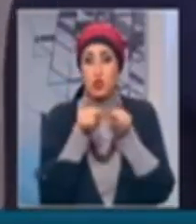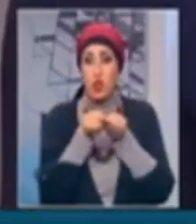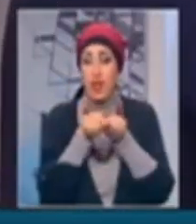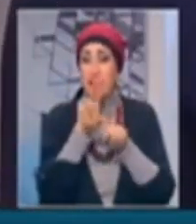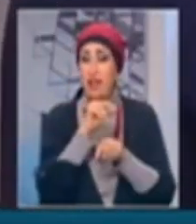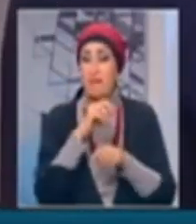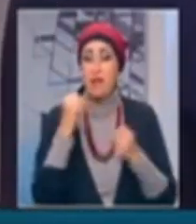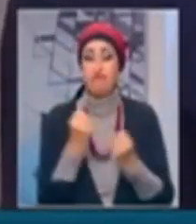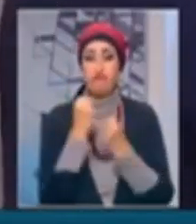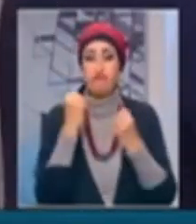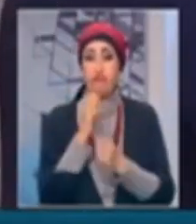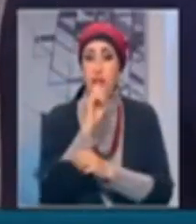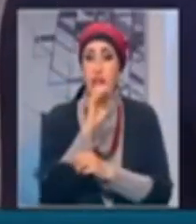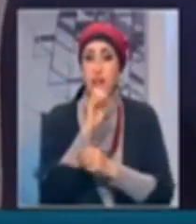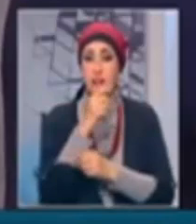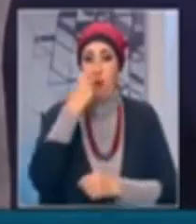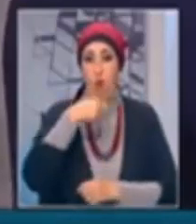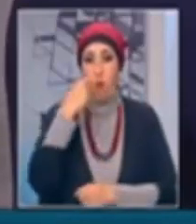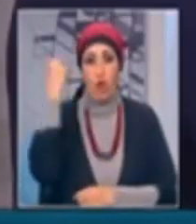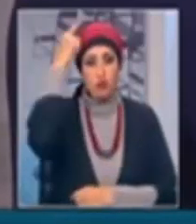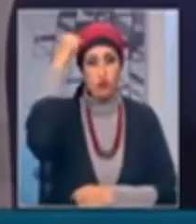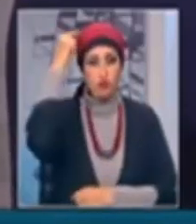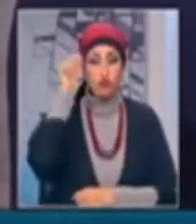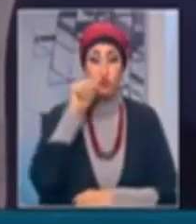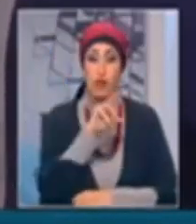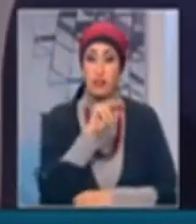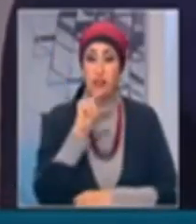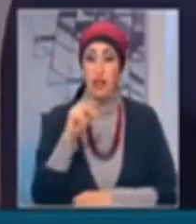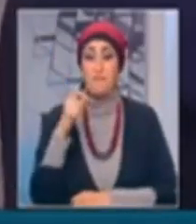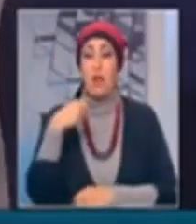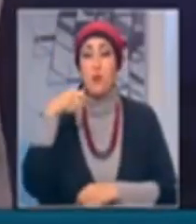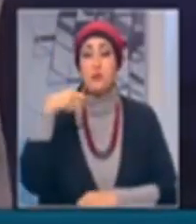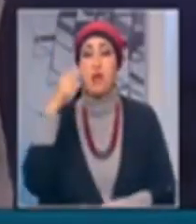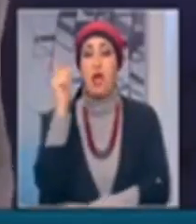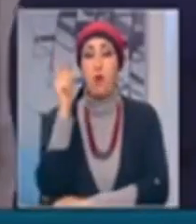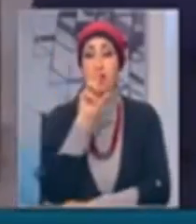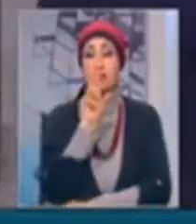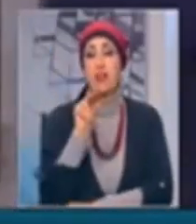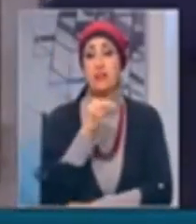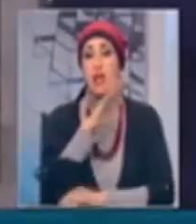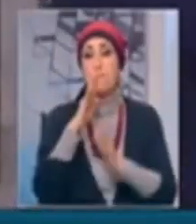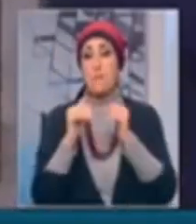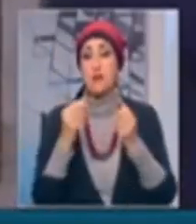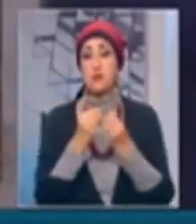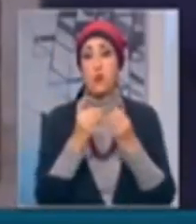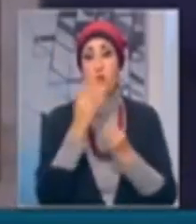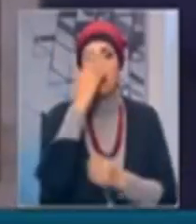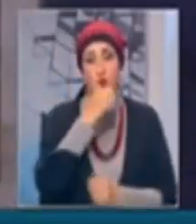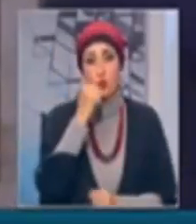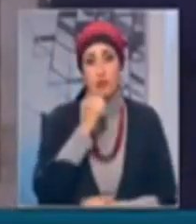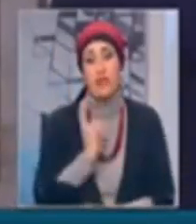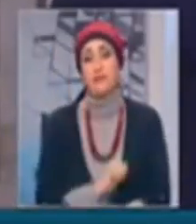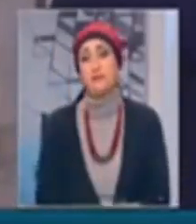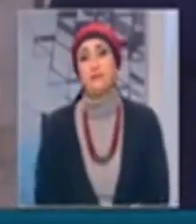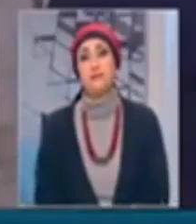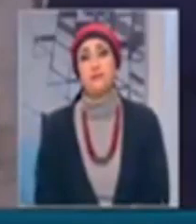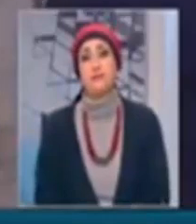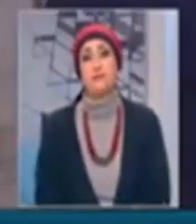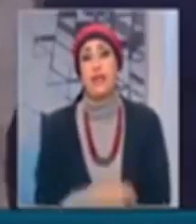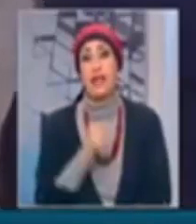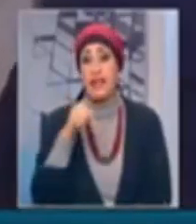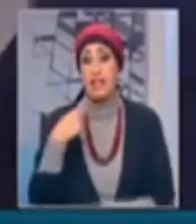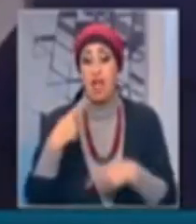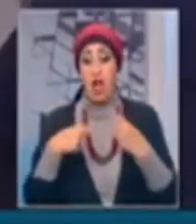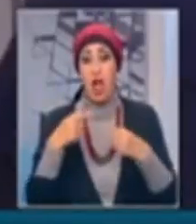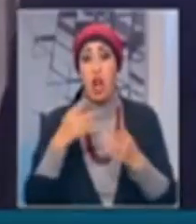تدريب الأئمة وتأهيلها بين وزارتي الأوقاف السودانية والمصرية؟ بداية لعل من يمن الطالع أن